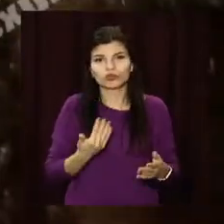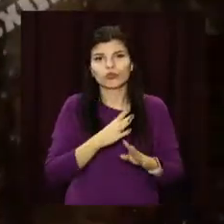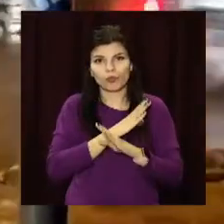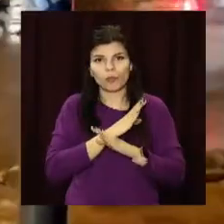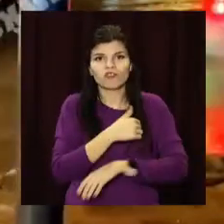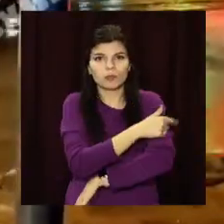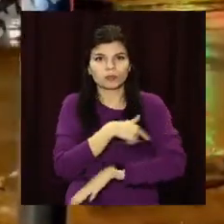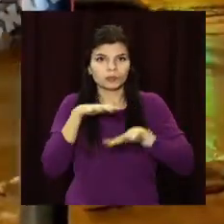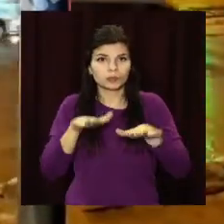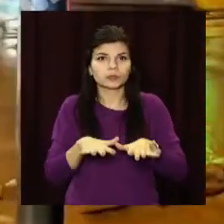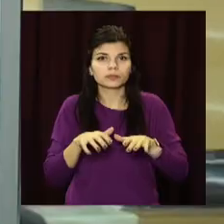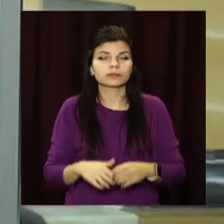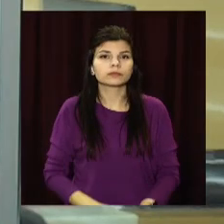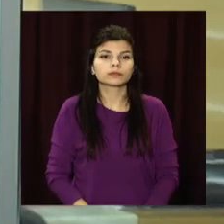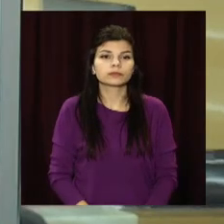у лікарні.